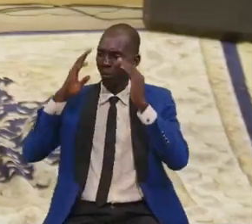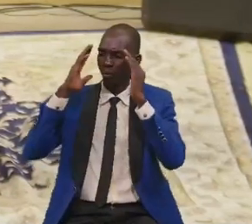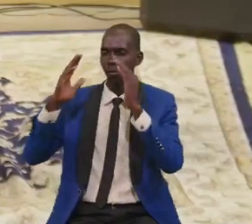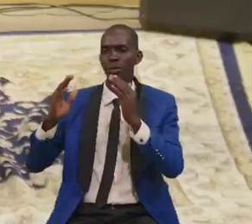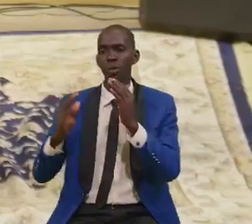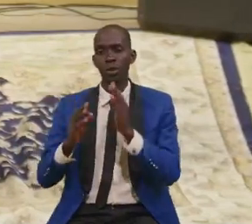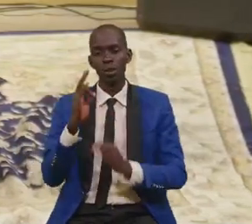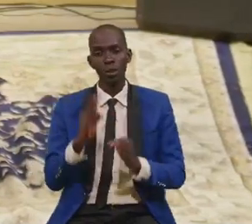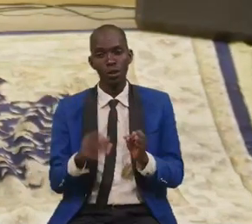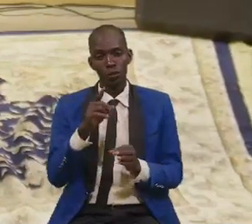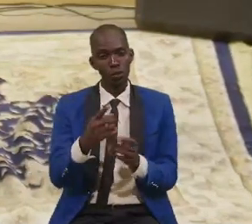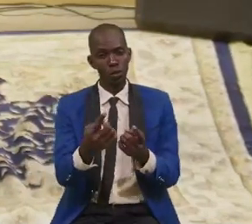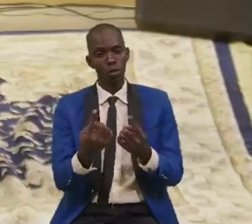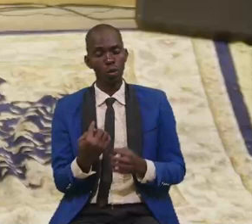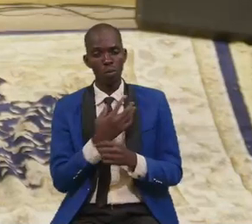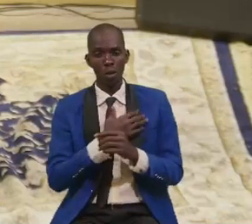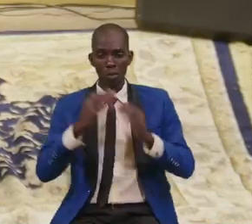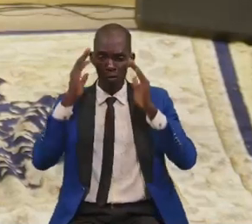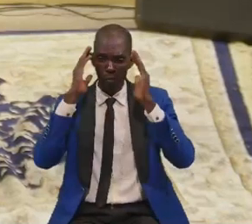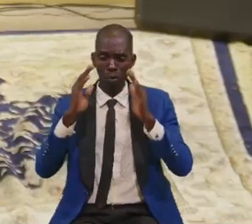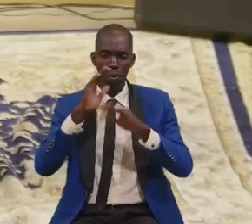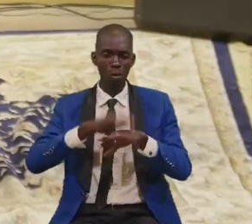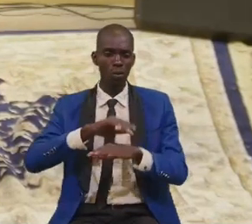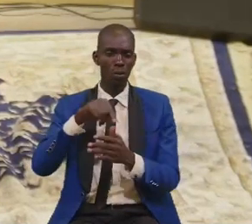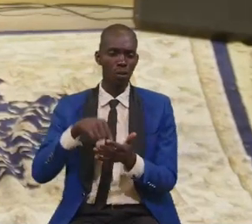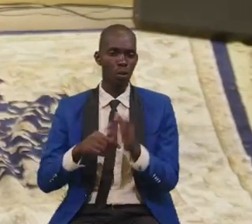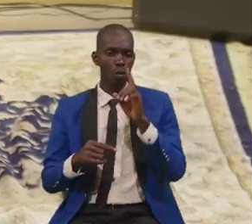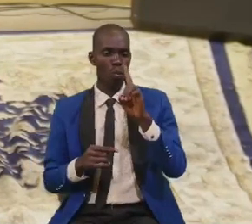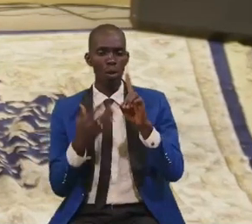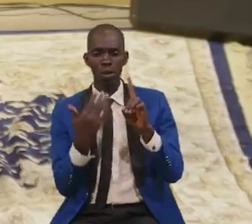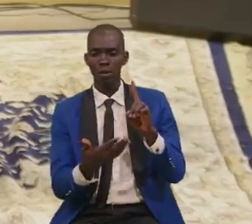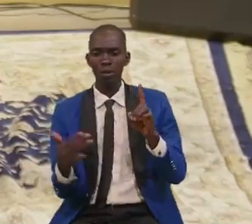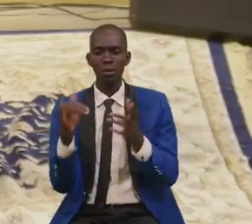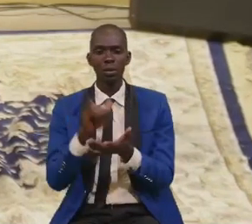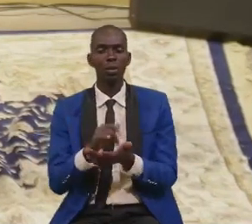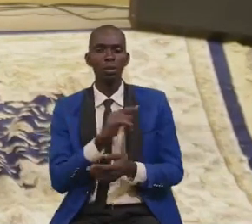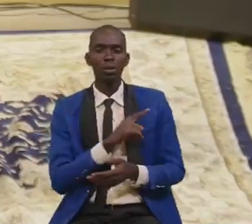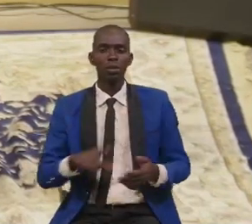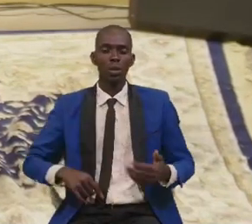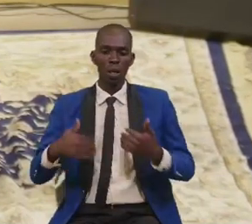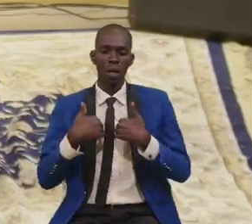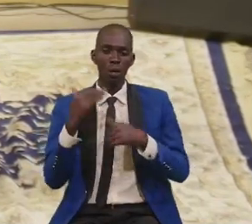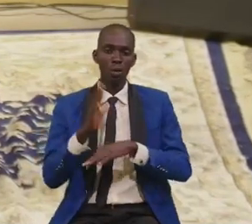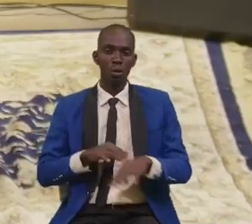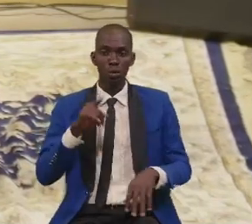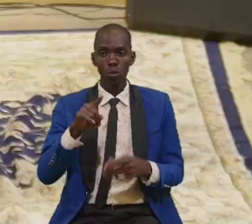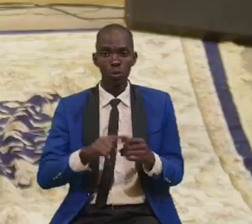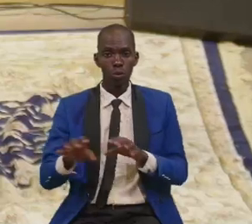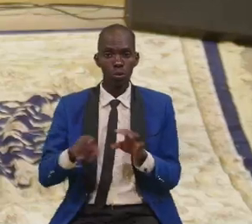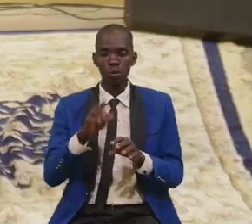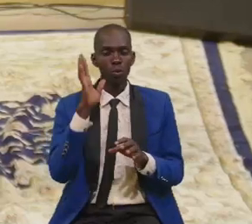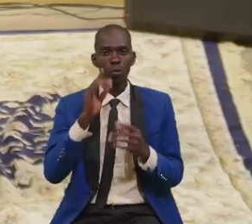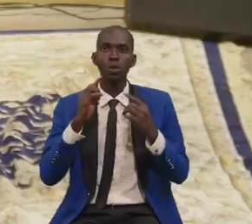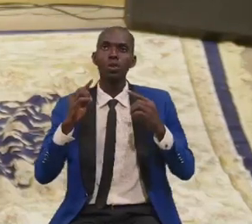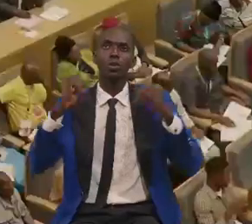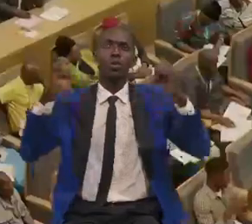concentres sur cette seule chose que le Seigneur t'appelle à faire, tu vas réussir au-delà